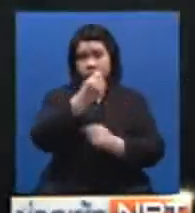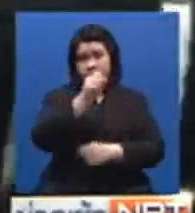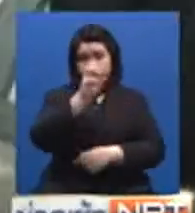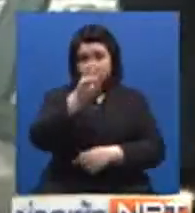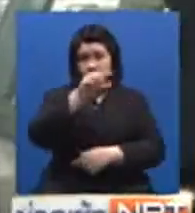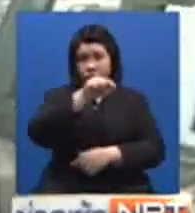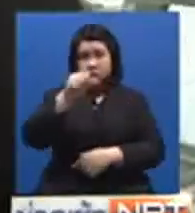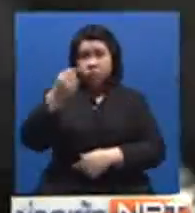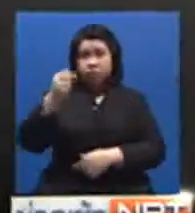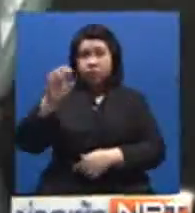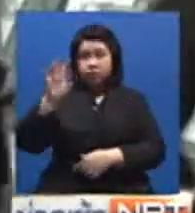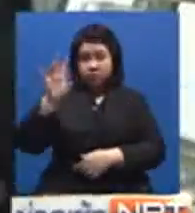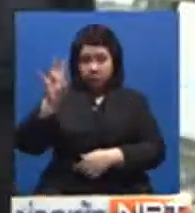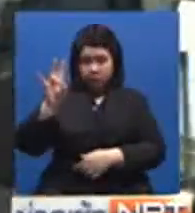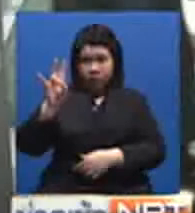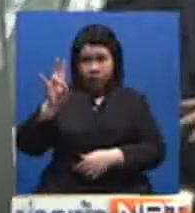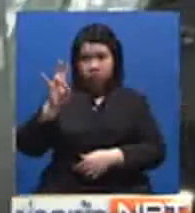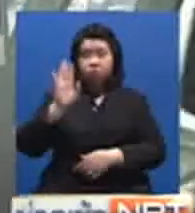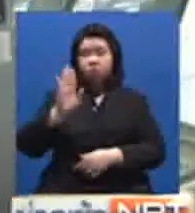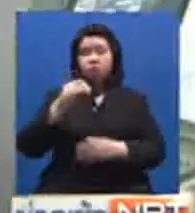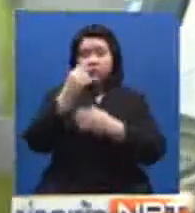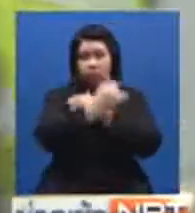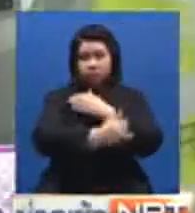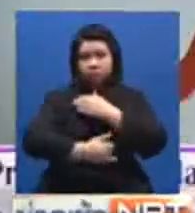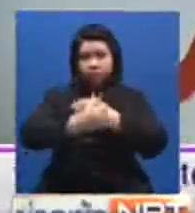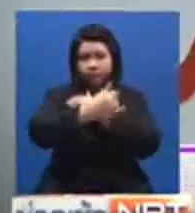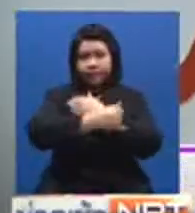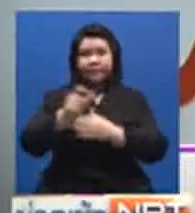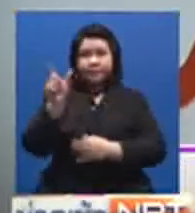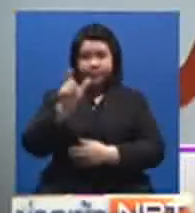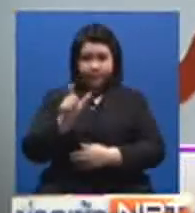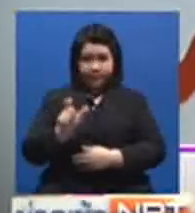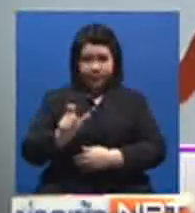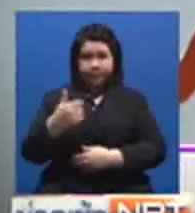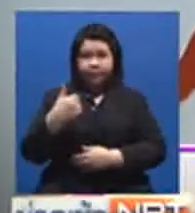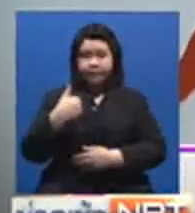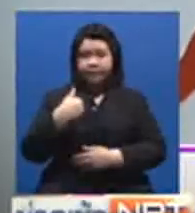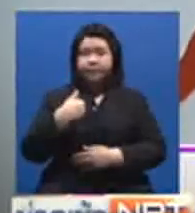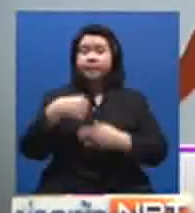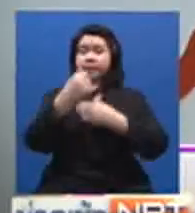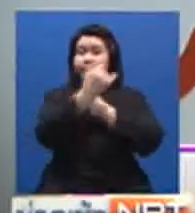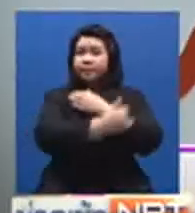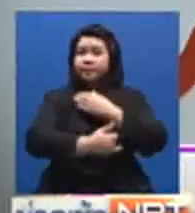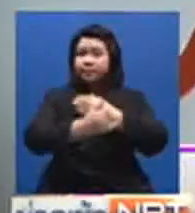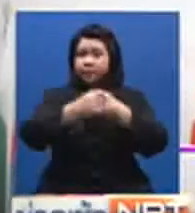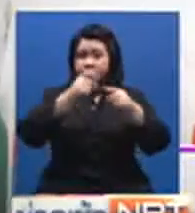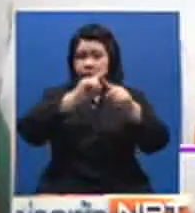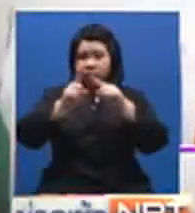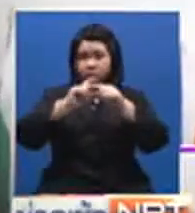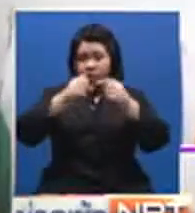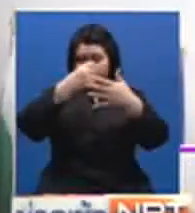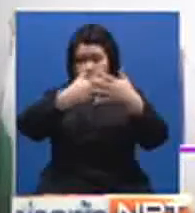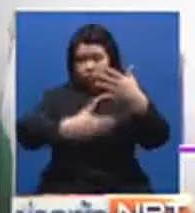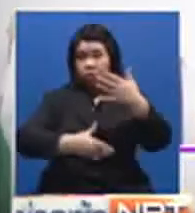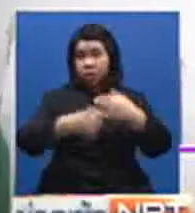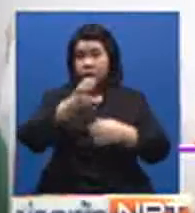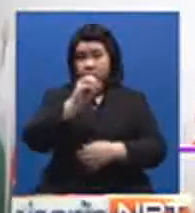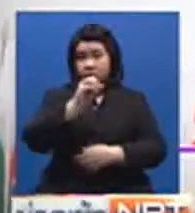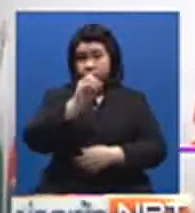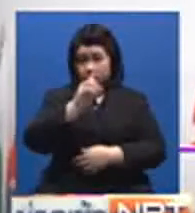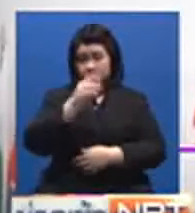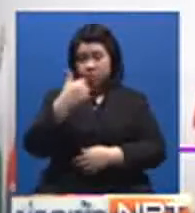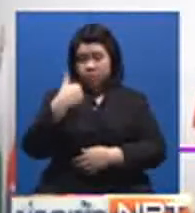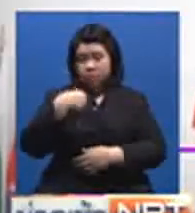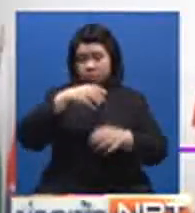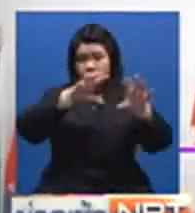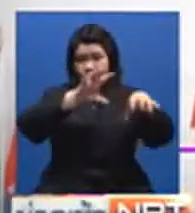ที่นครมิลานสาธารณรัฐอิตาลีโดยมีประเทศที่เข้าร่วมการประชุมมากถึง51ประเทศและ2องค์กรน